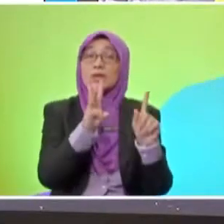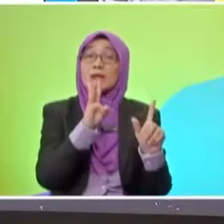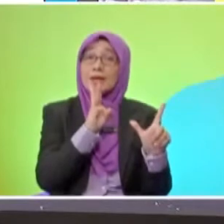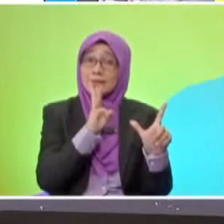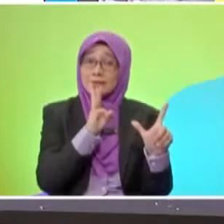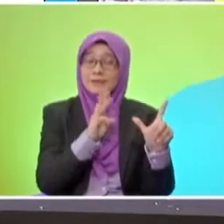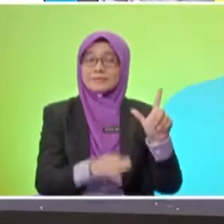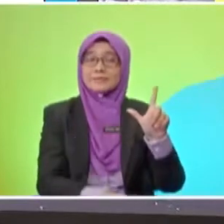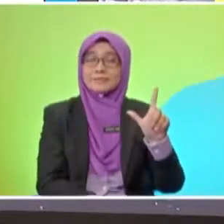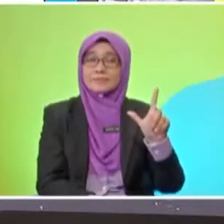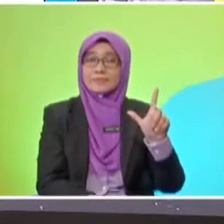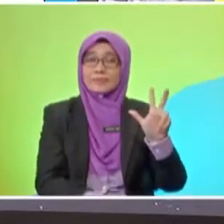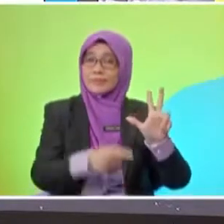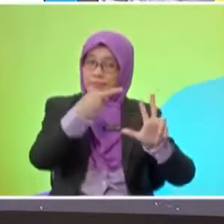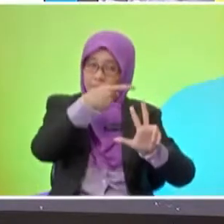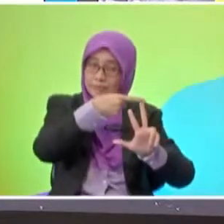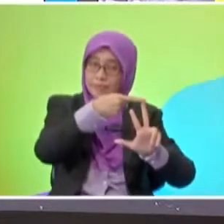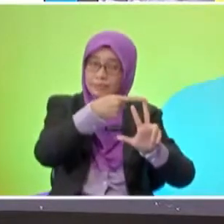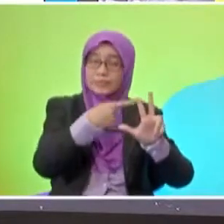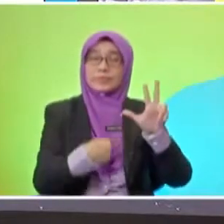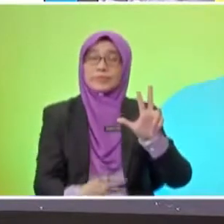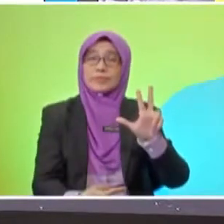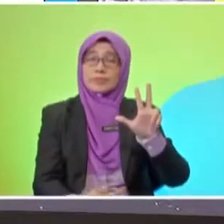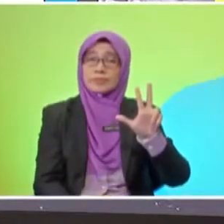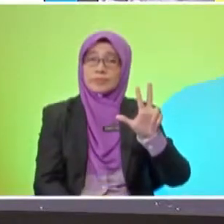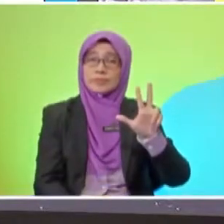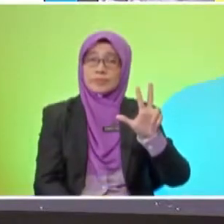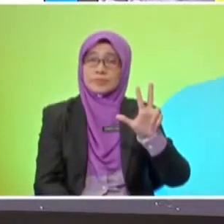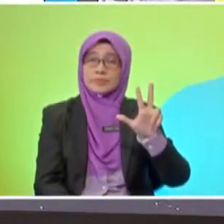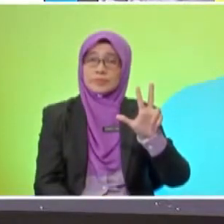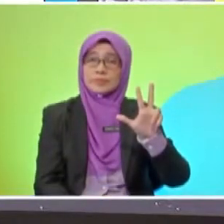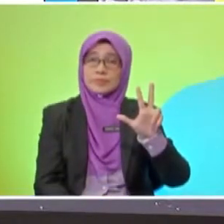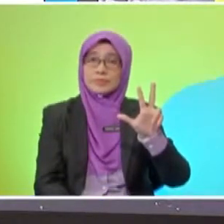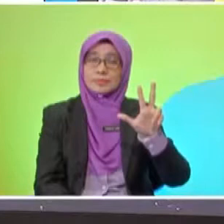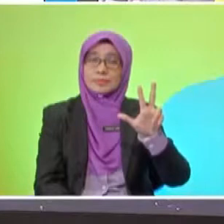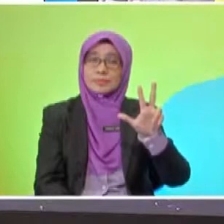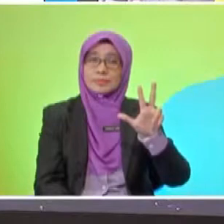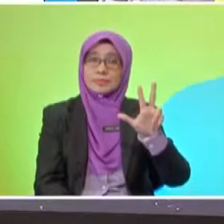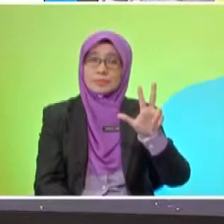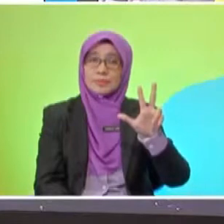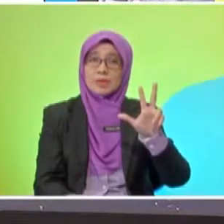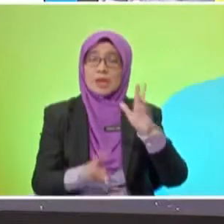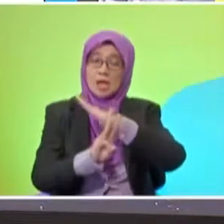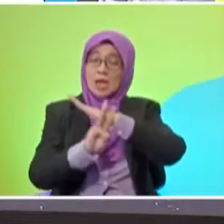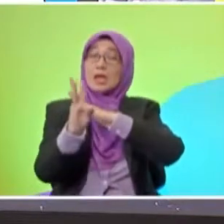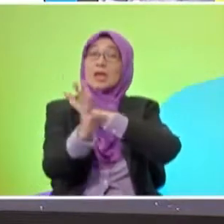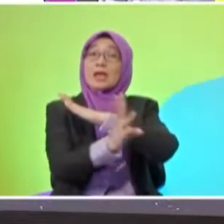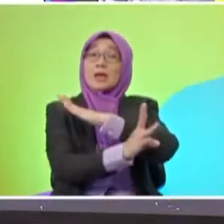Oke ketiga faktor persaingan yang ketiga adalah a kawasan